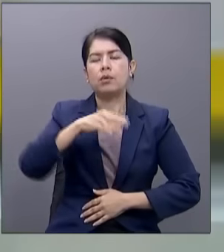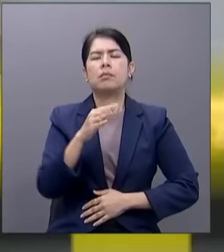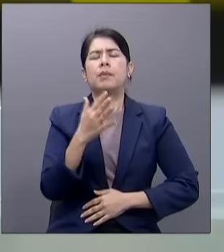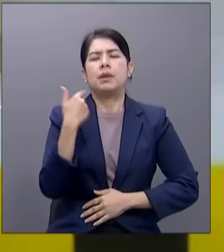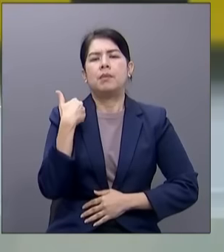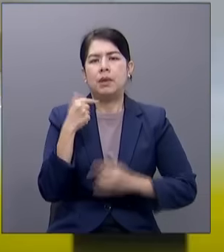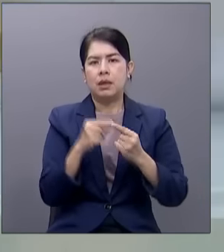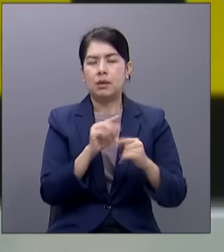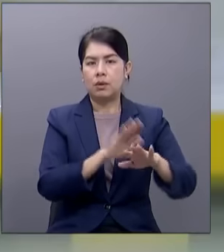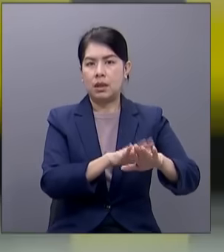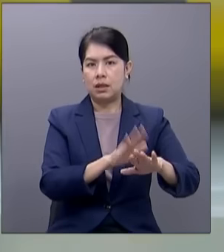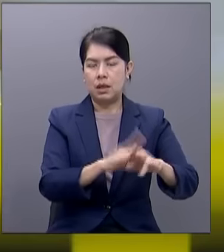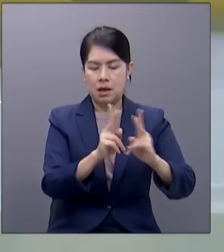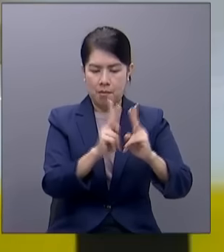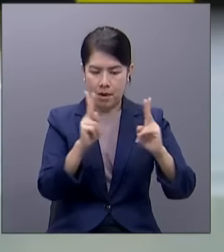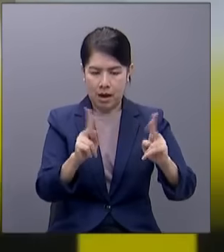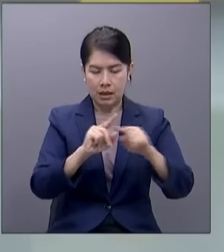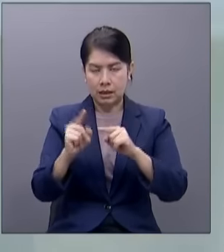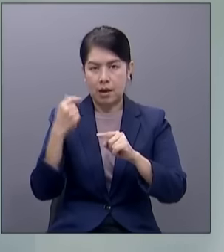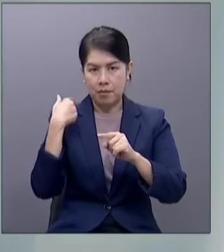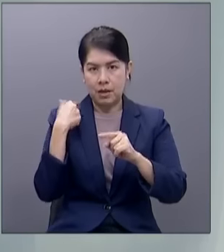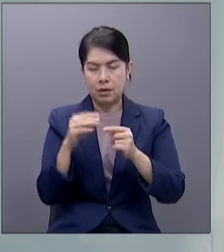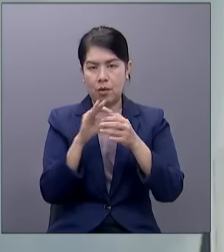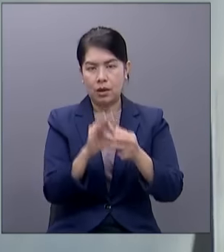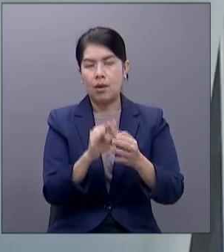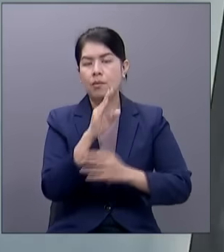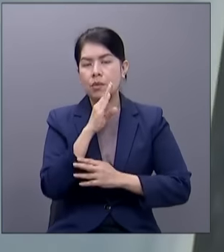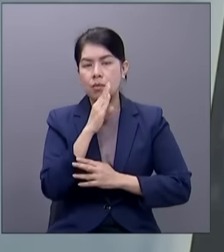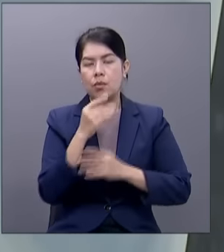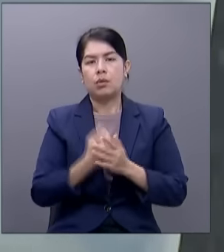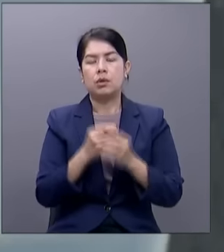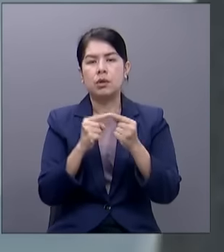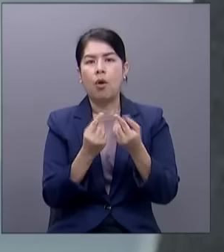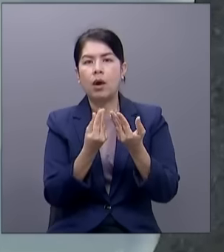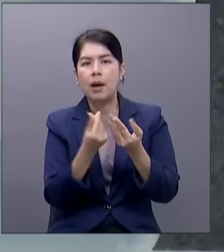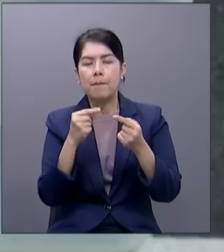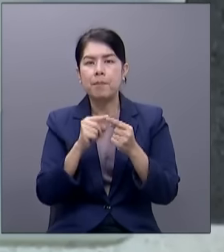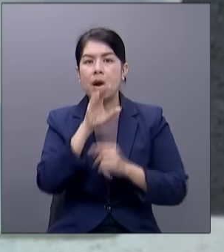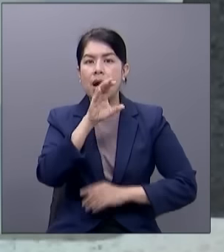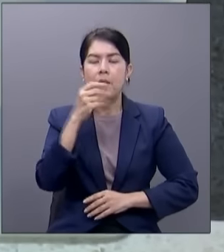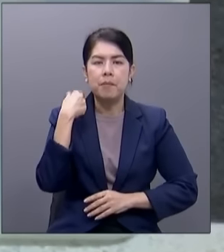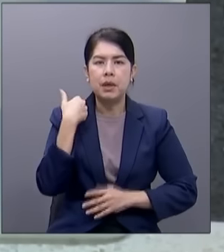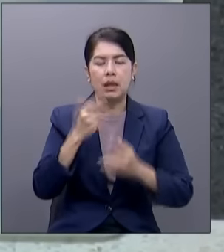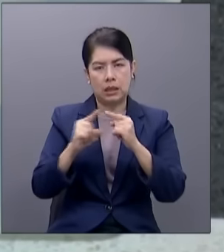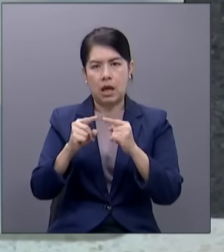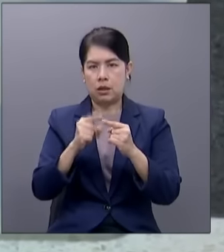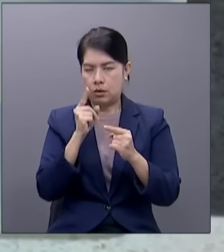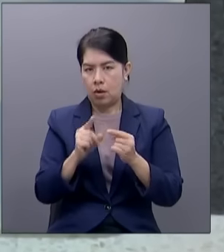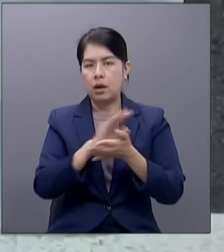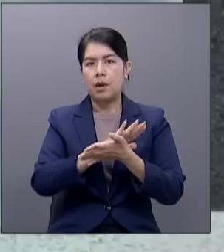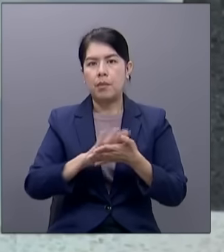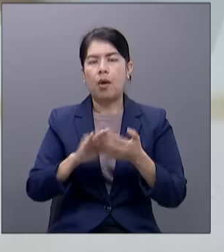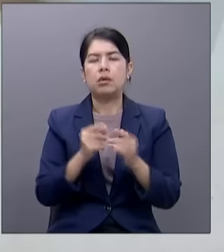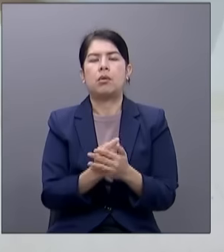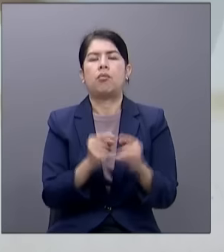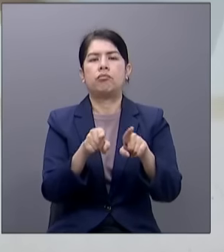ำเนินการช่วงการนับคะแนนขานคะแนนเป็นไปอย่างรอบคอบไม่ให้เกิดปัญหาอย่างกรณีการเลือกที่บางเขที่สั่งนับใหม่เมื่อวานนี้